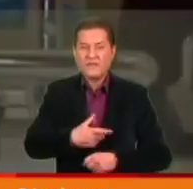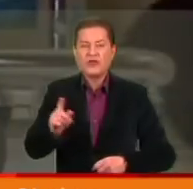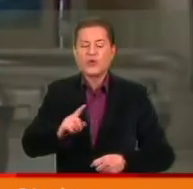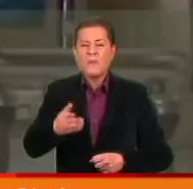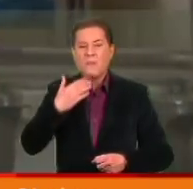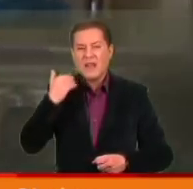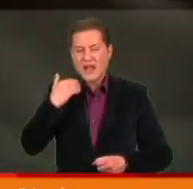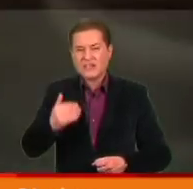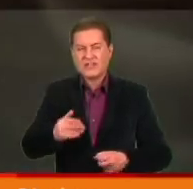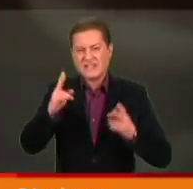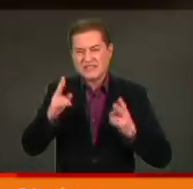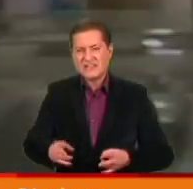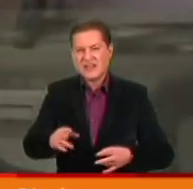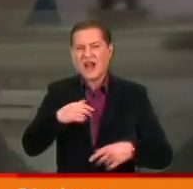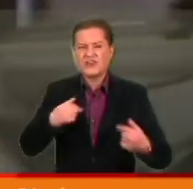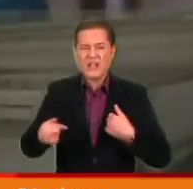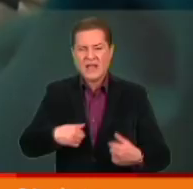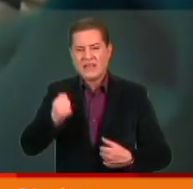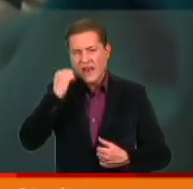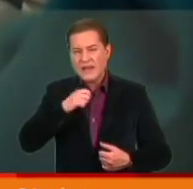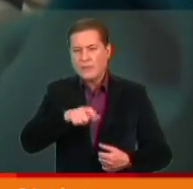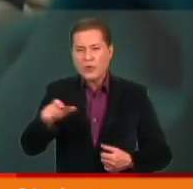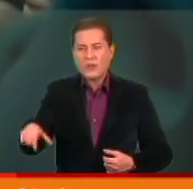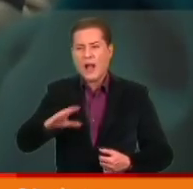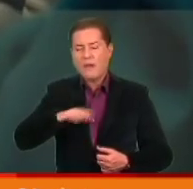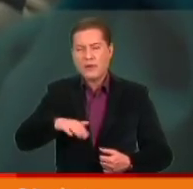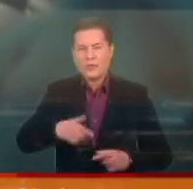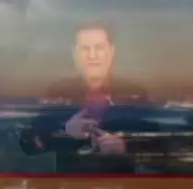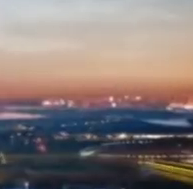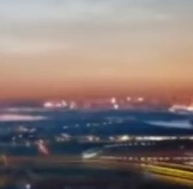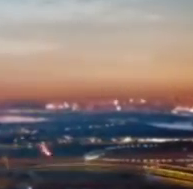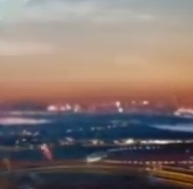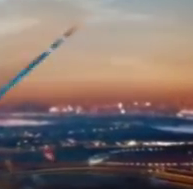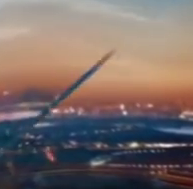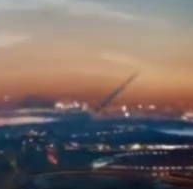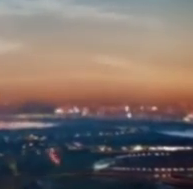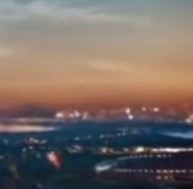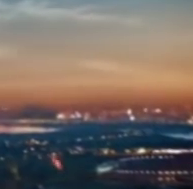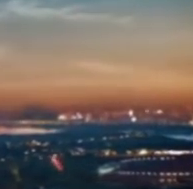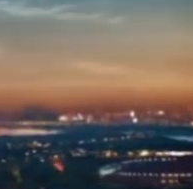полегшити страждання літнім людям. Утім, згодом від своїх свідчень відмовився.